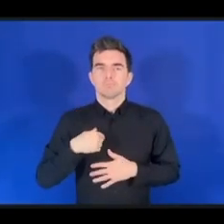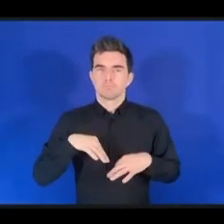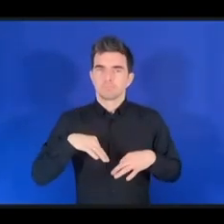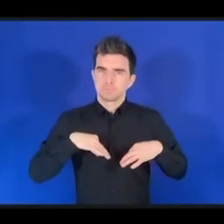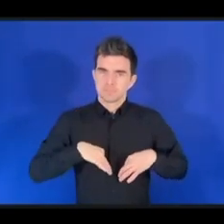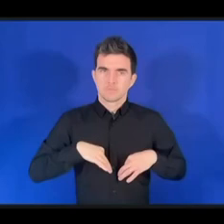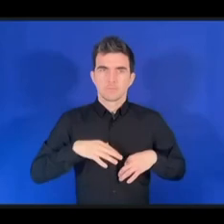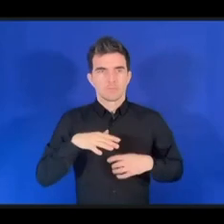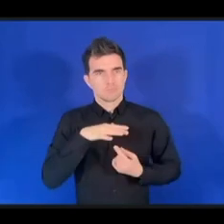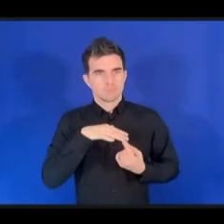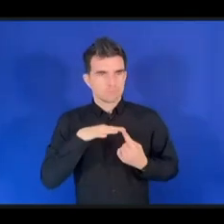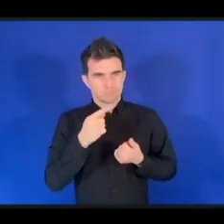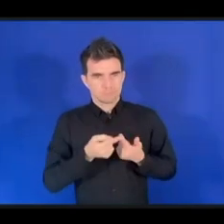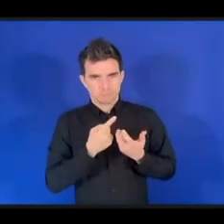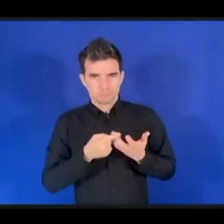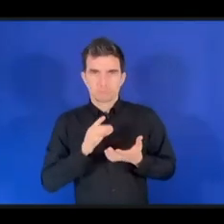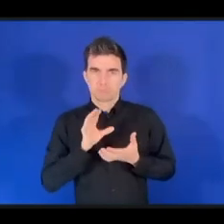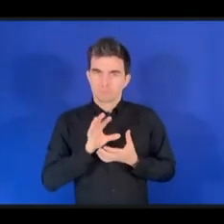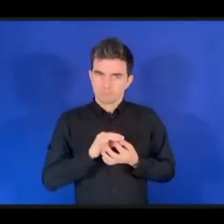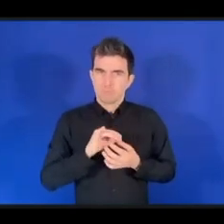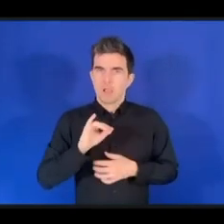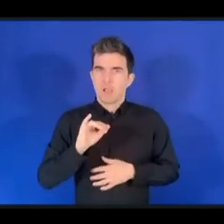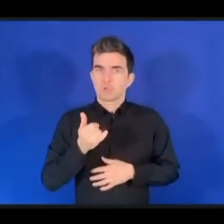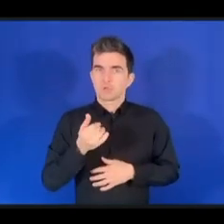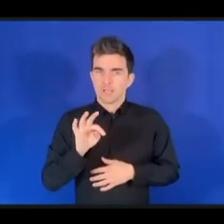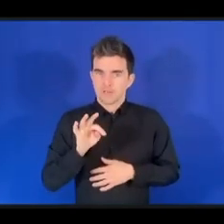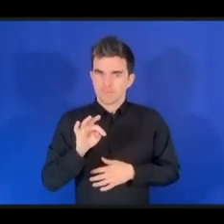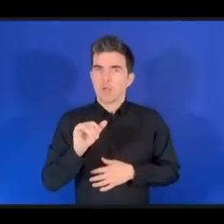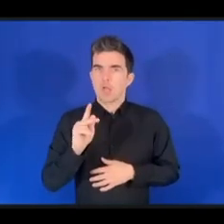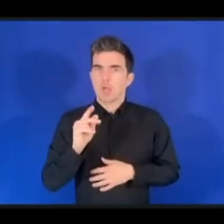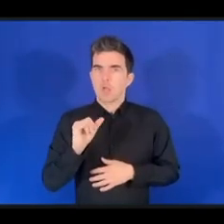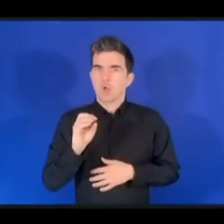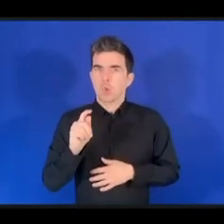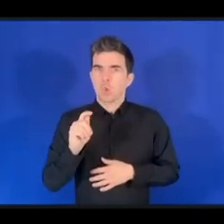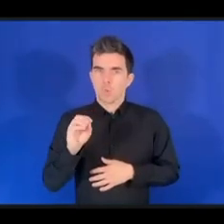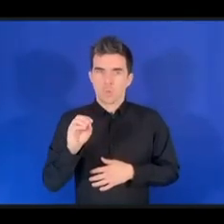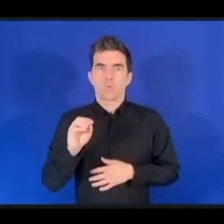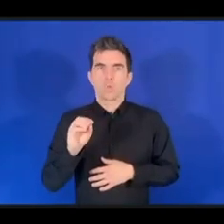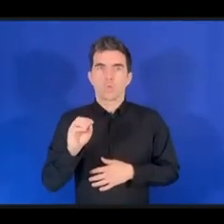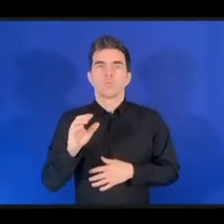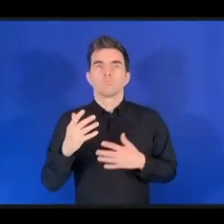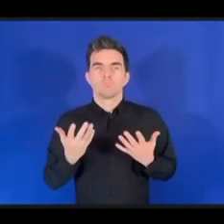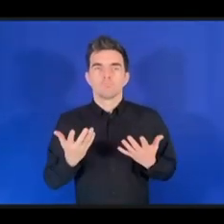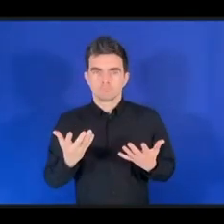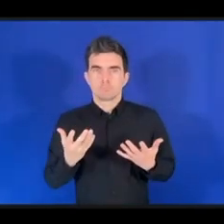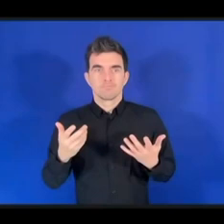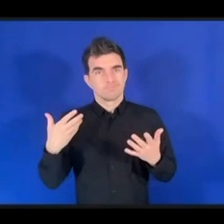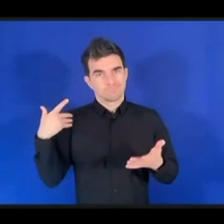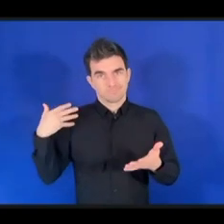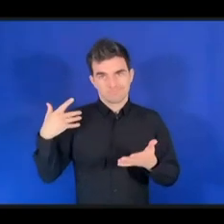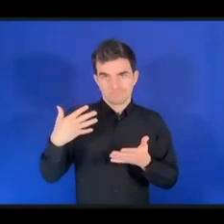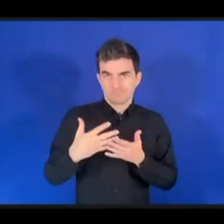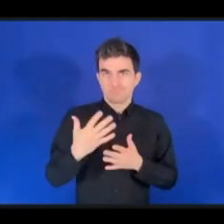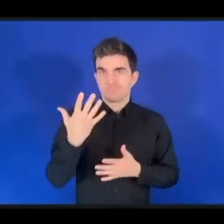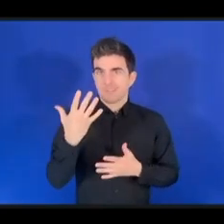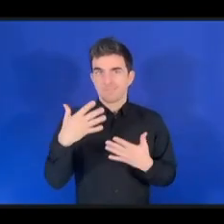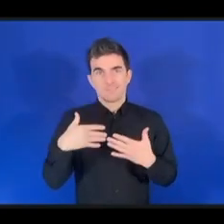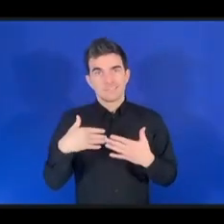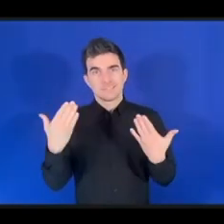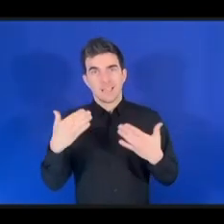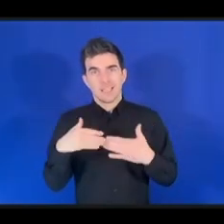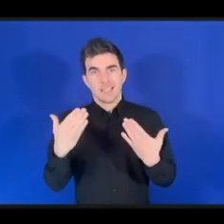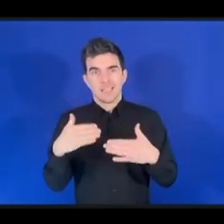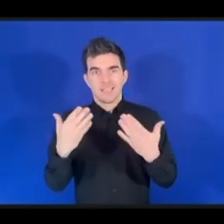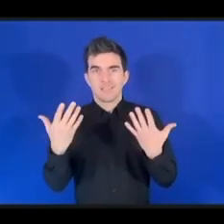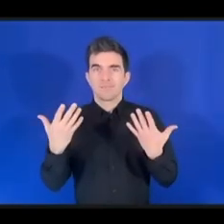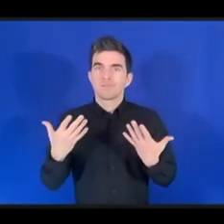即将落幕。 在这儿呢，我要